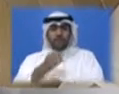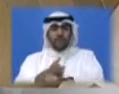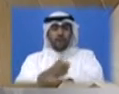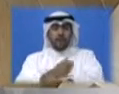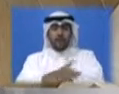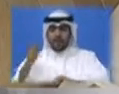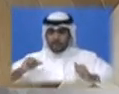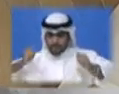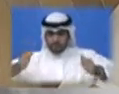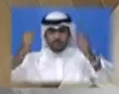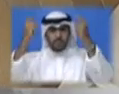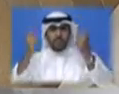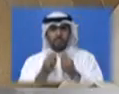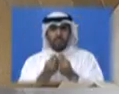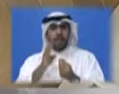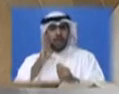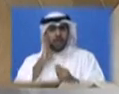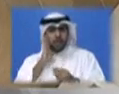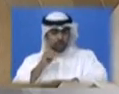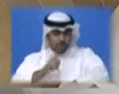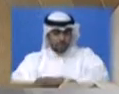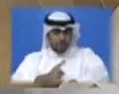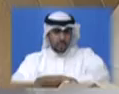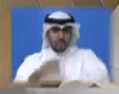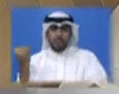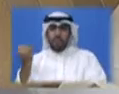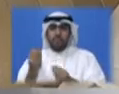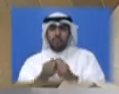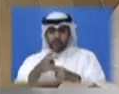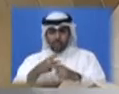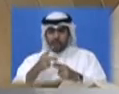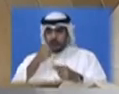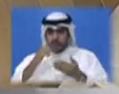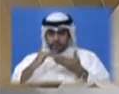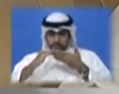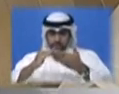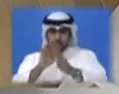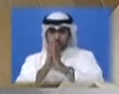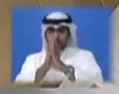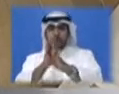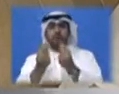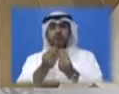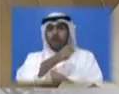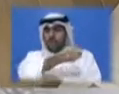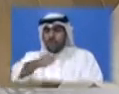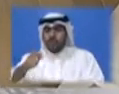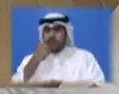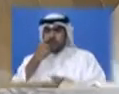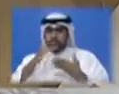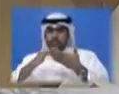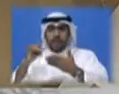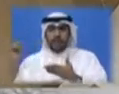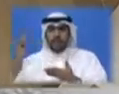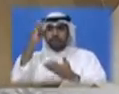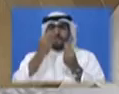الحرص الكبير اللي توفر الدولة لدعم الشباب والرياضة،